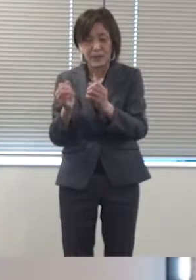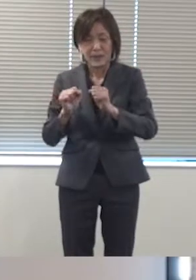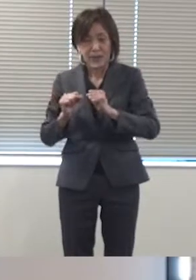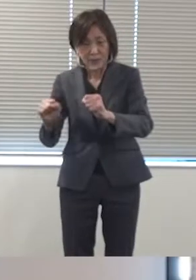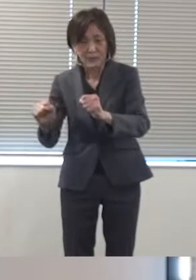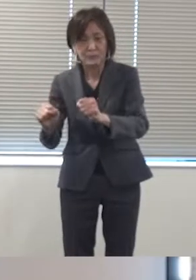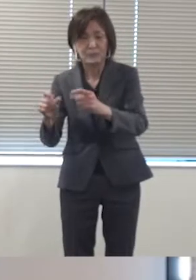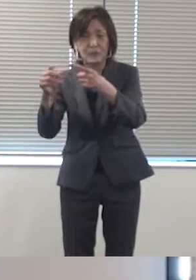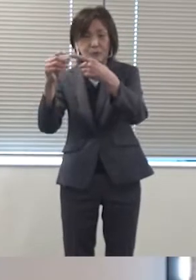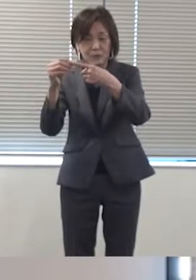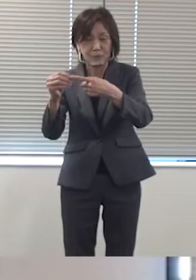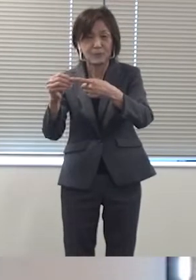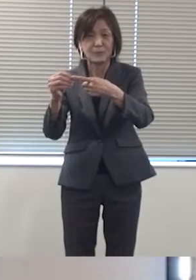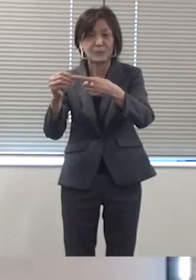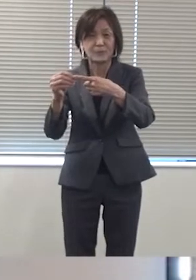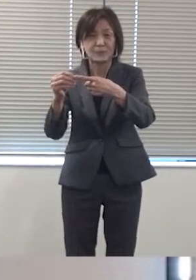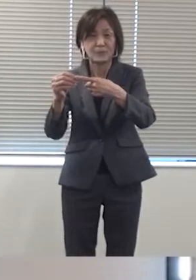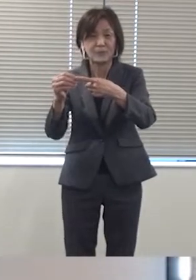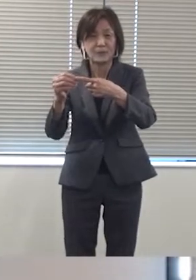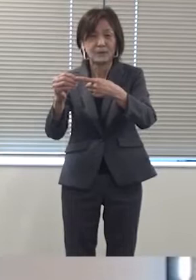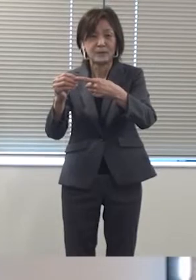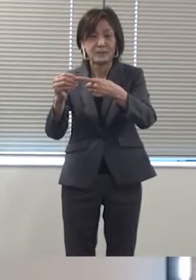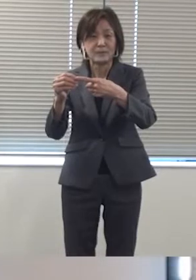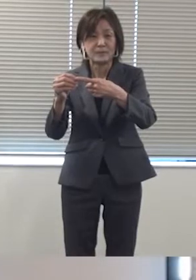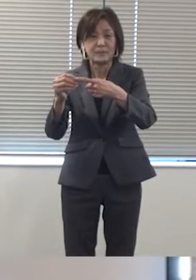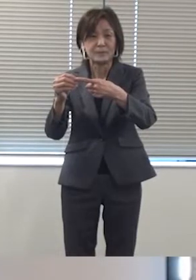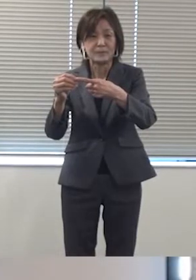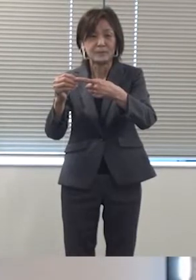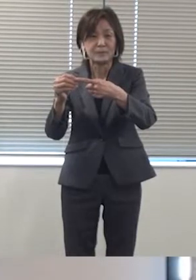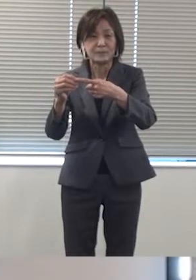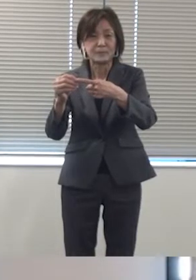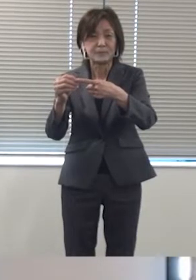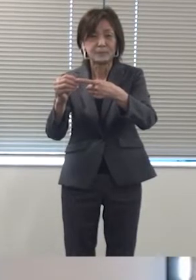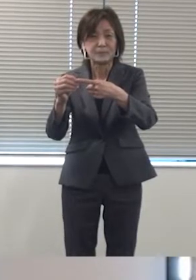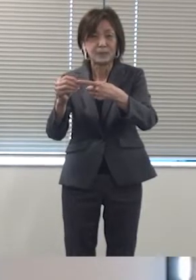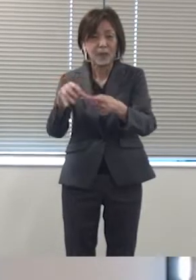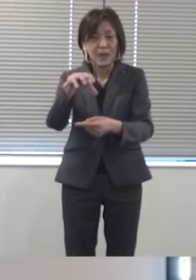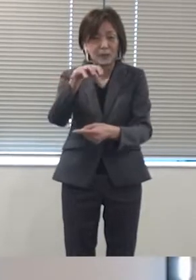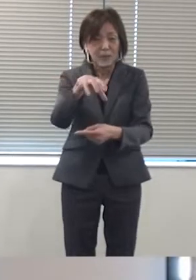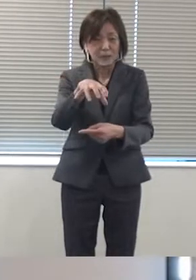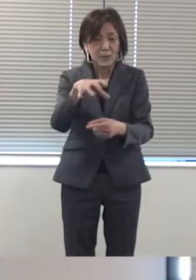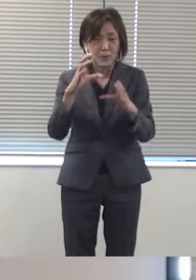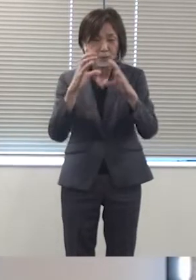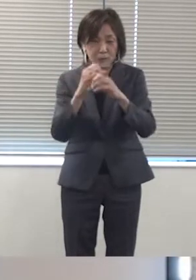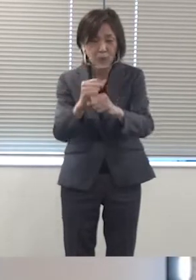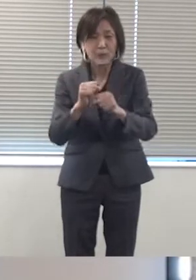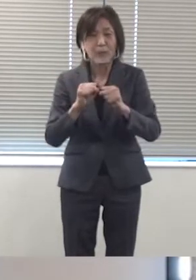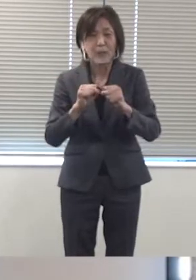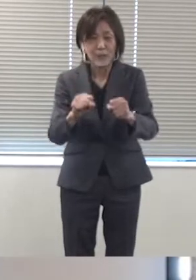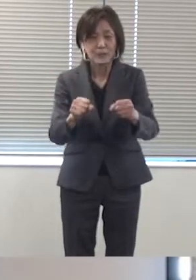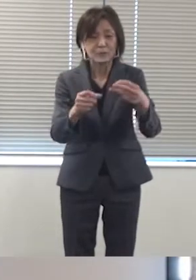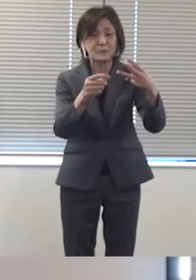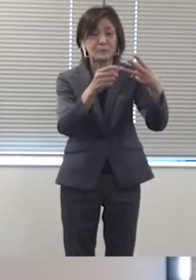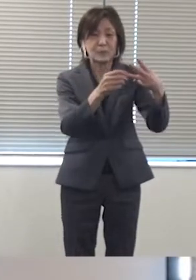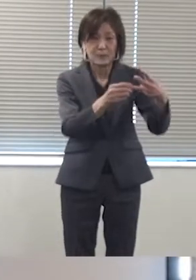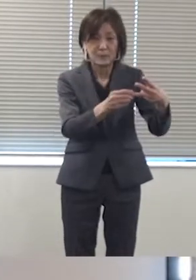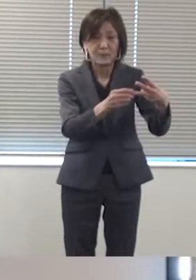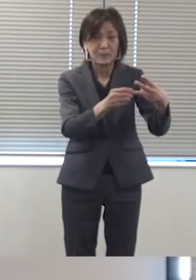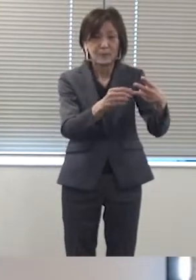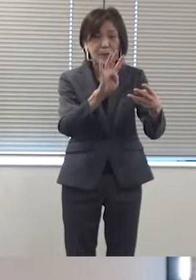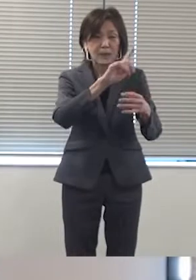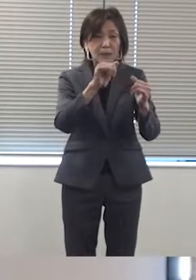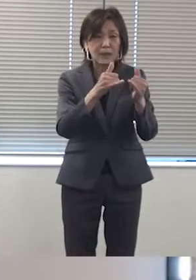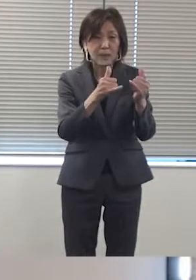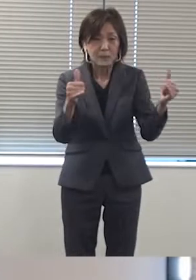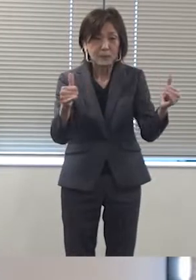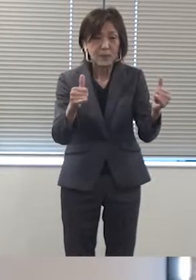と、一定、援助料、共援料を絞り込んでやる案、そして、3つ目は県民体育館を中